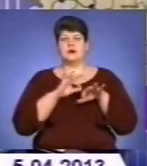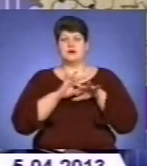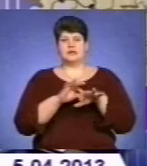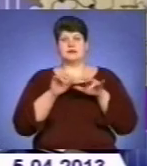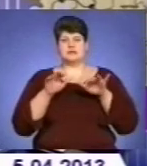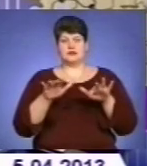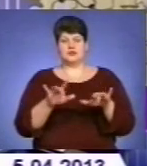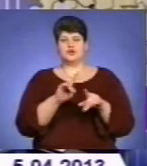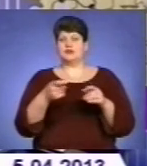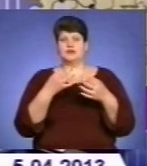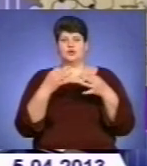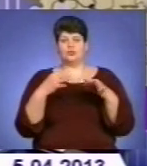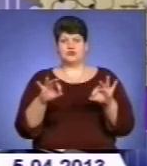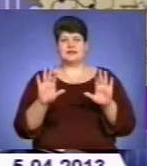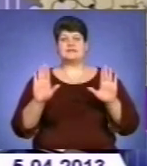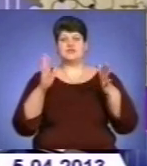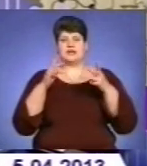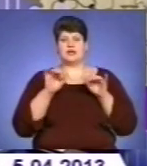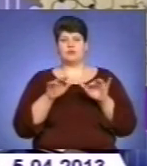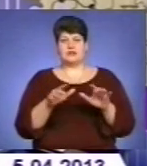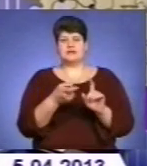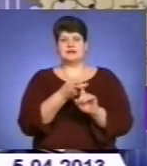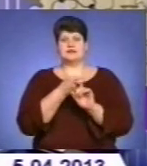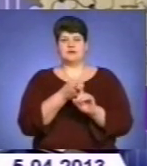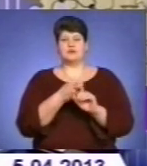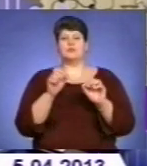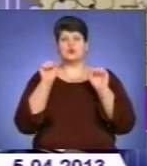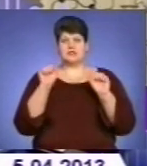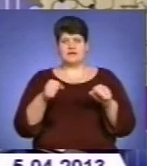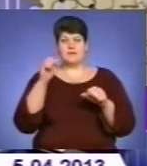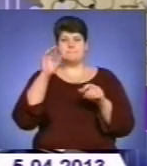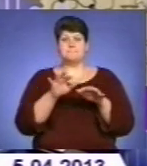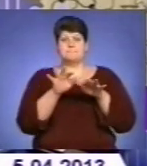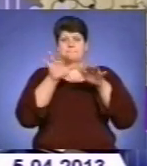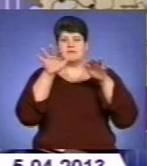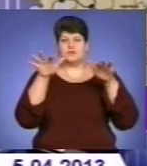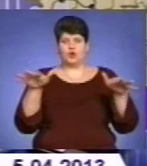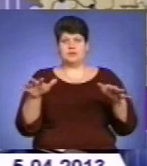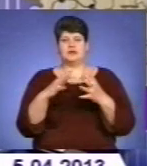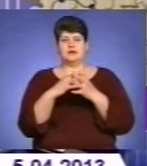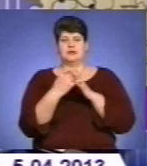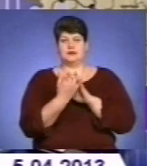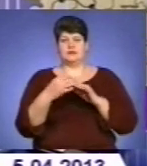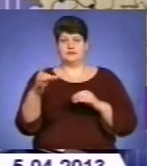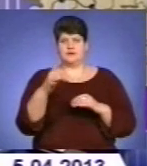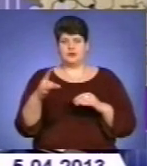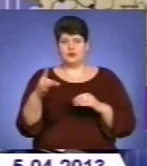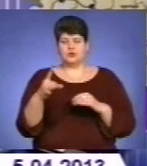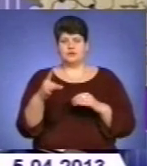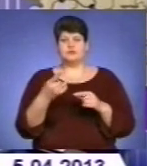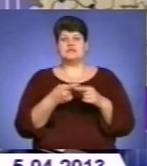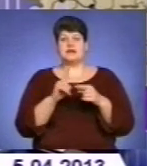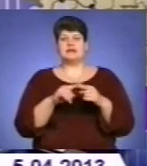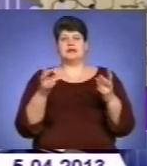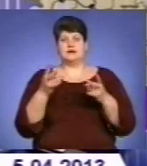щодо недопущення надзвичайних подій, пов'язаних із можливим підтопленням територій населених пунктів району. Для цього буде розгорнуто